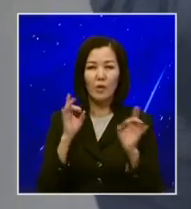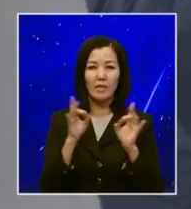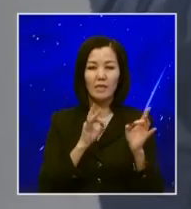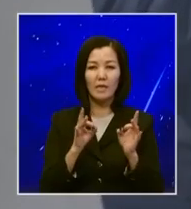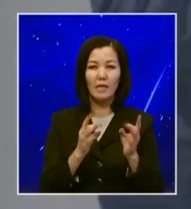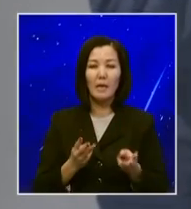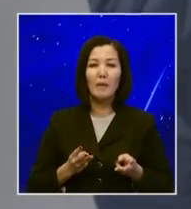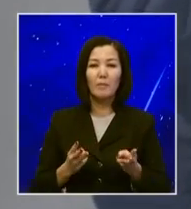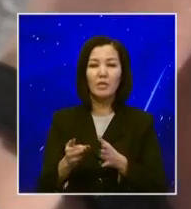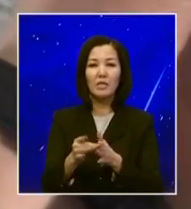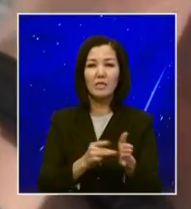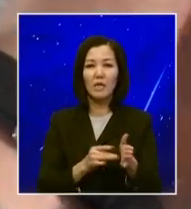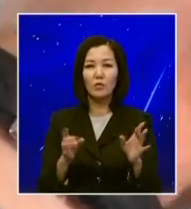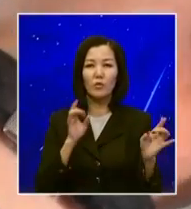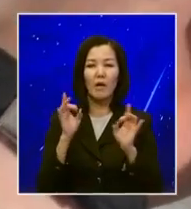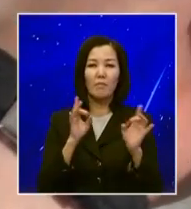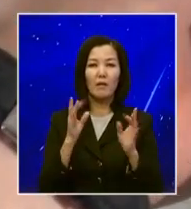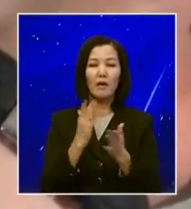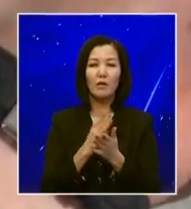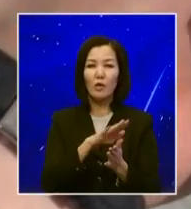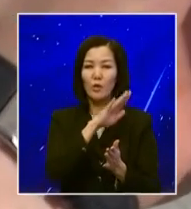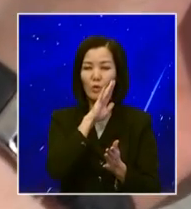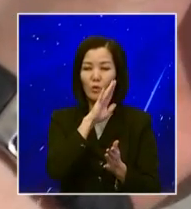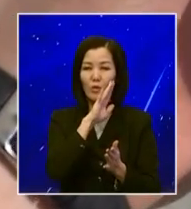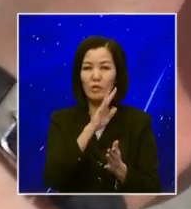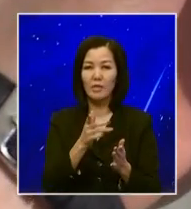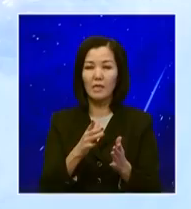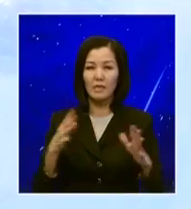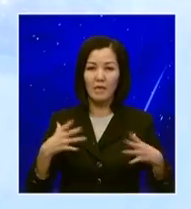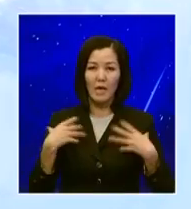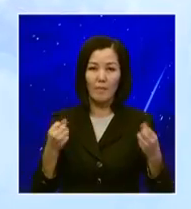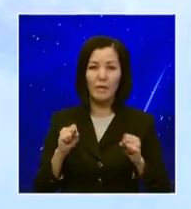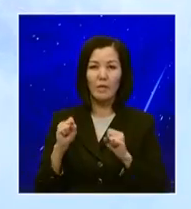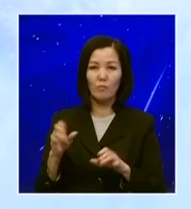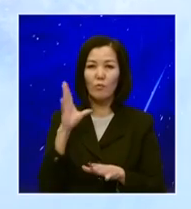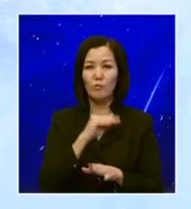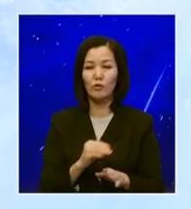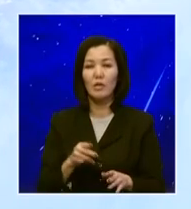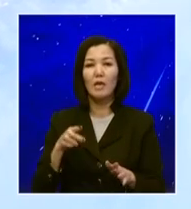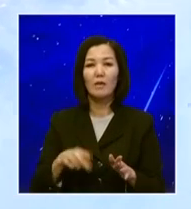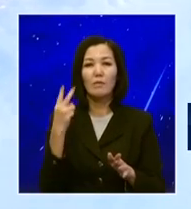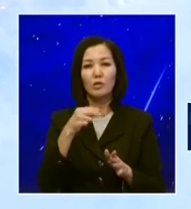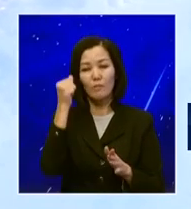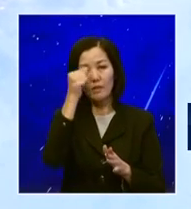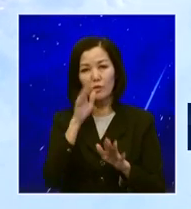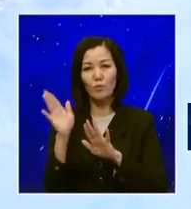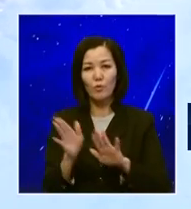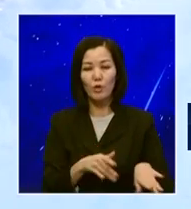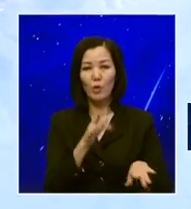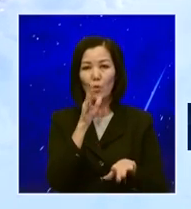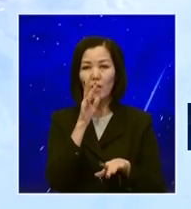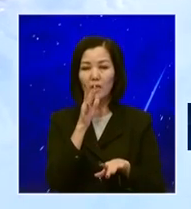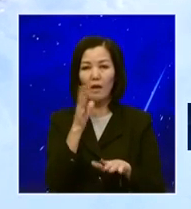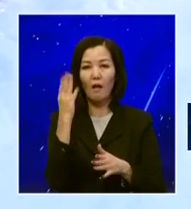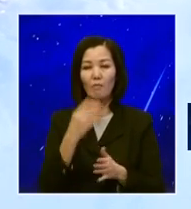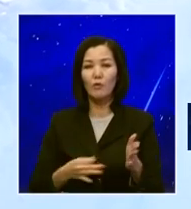қайтса, автоматты түрде дабыл қағады. Ұйқыда жатқанды оятып, аман алып қалады. 2020 жылдың өткен мерзімде Алматы облысының